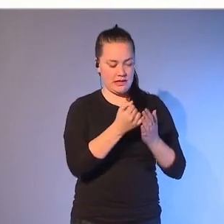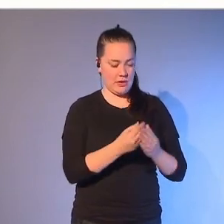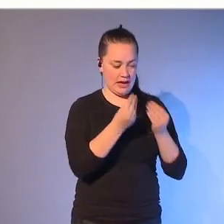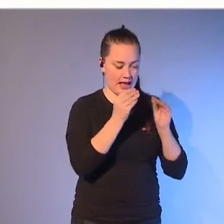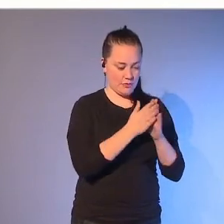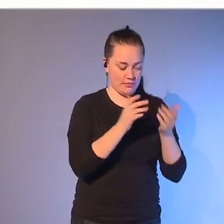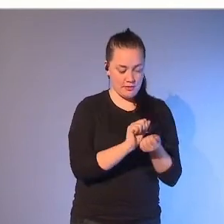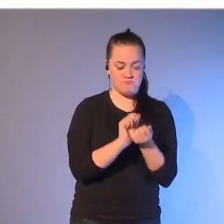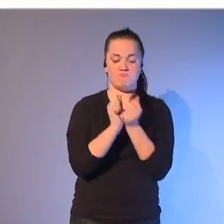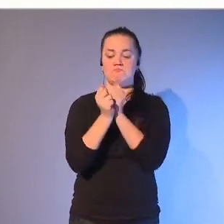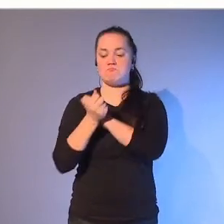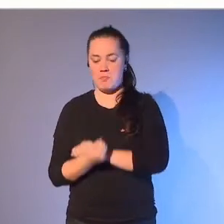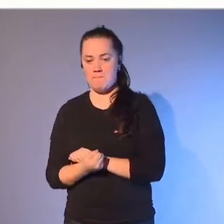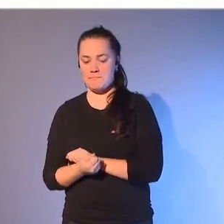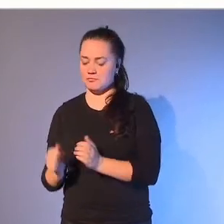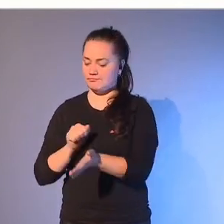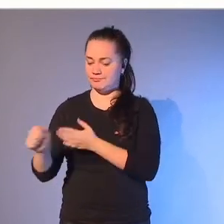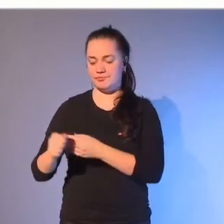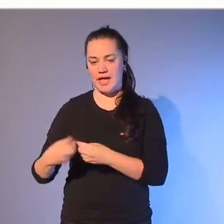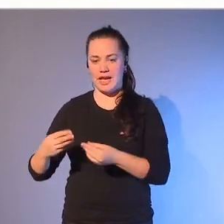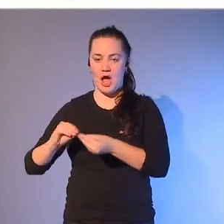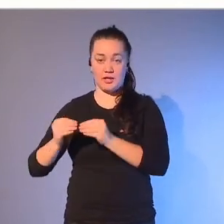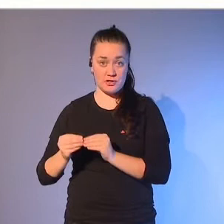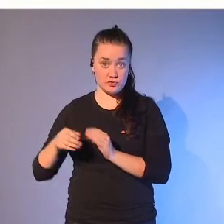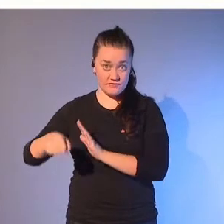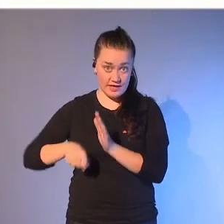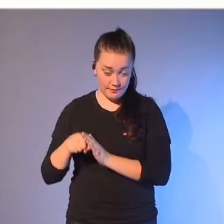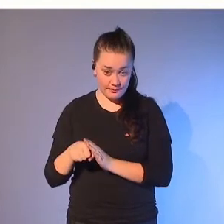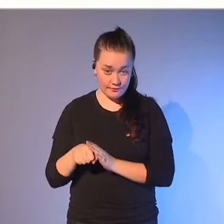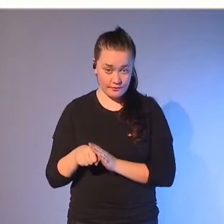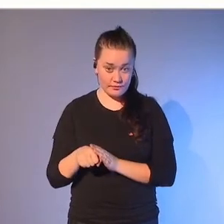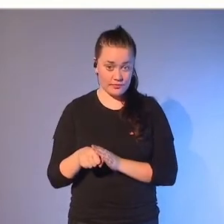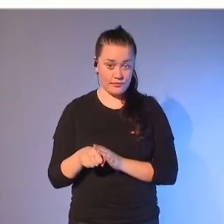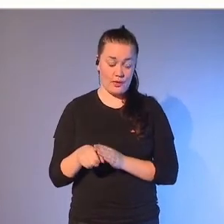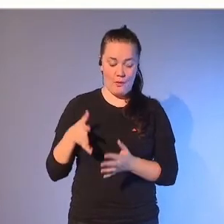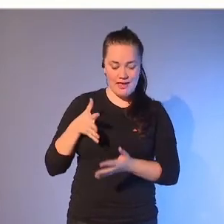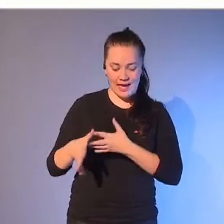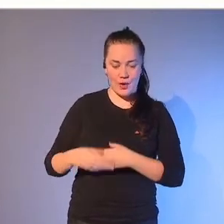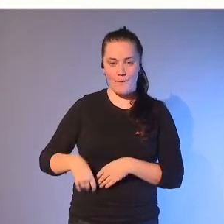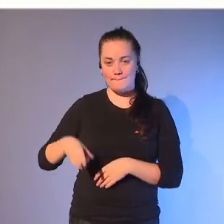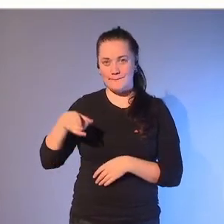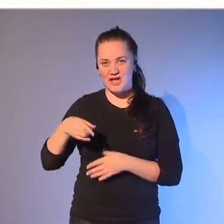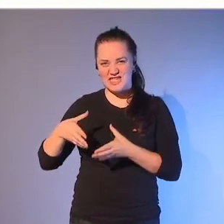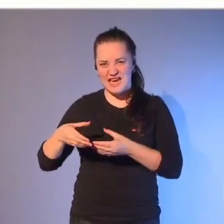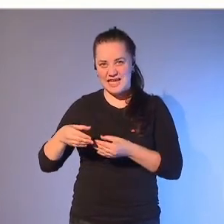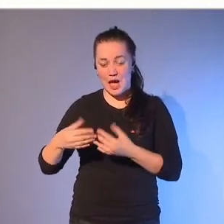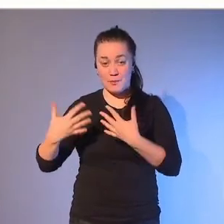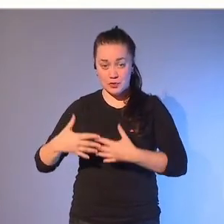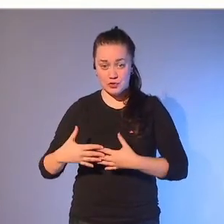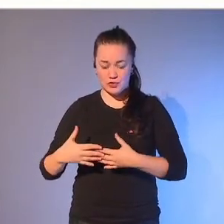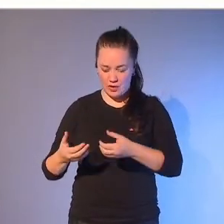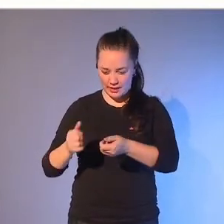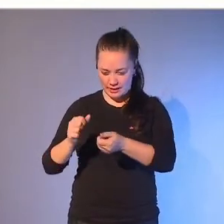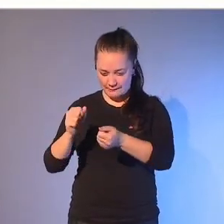læreboka over mot en animasjonsfilm. De har bearbeidet gjennom plastelinaproduksjon. De har filmet og